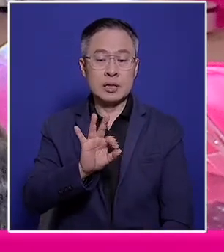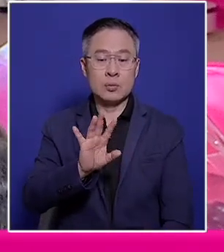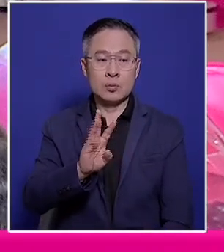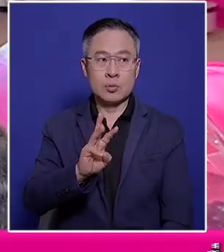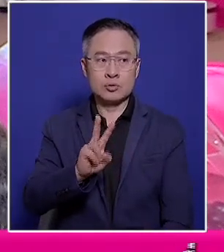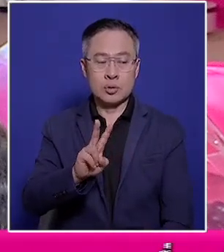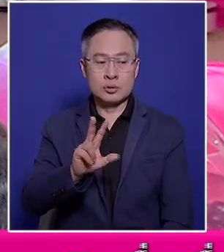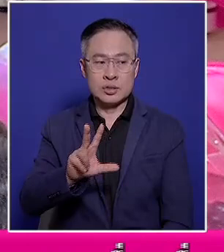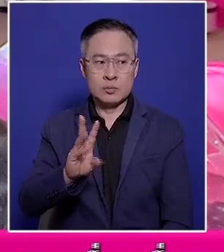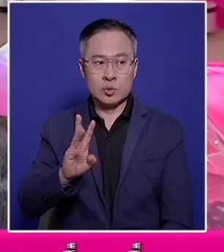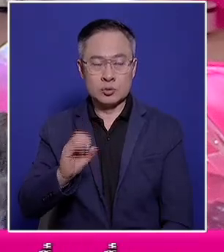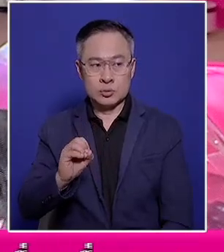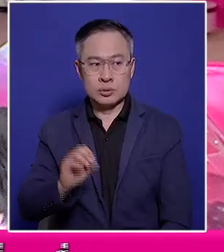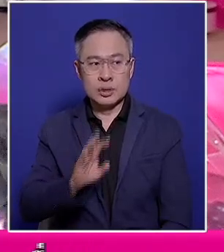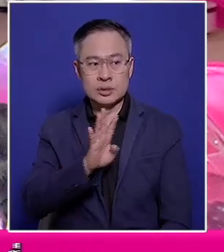4962360